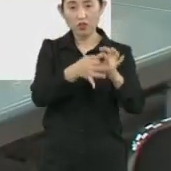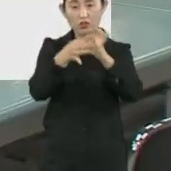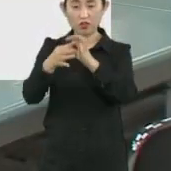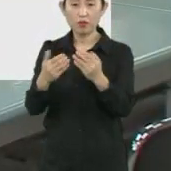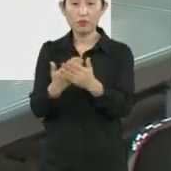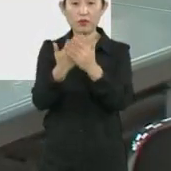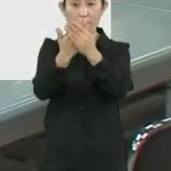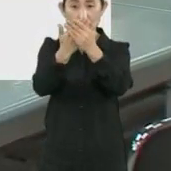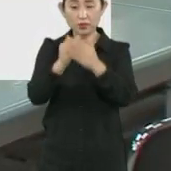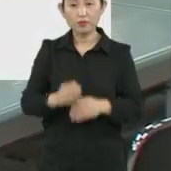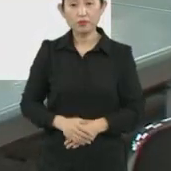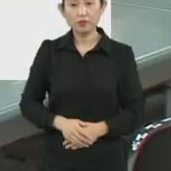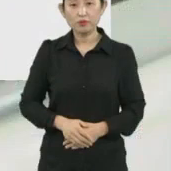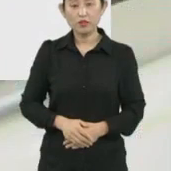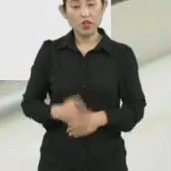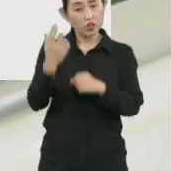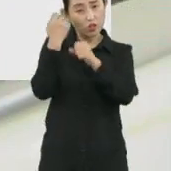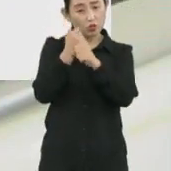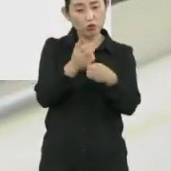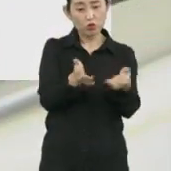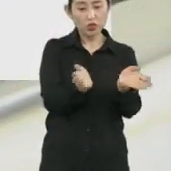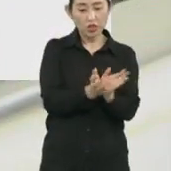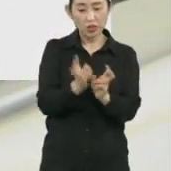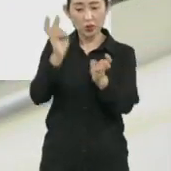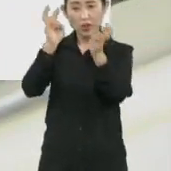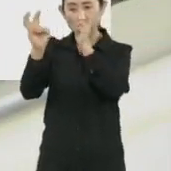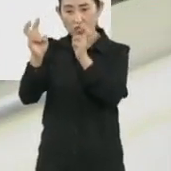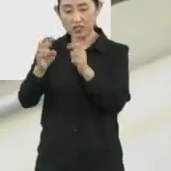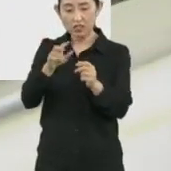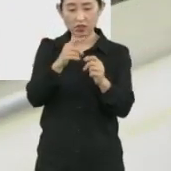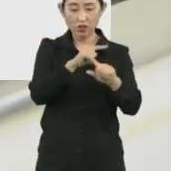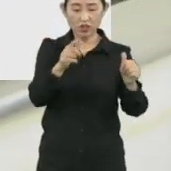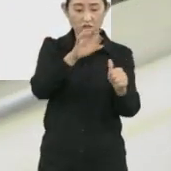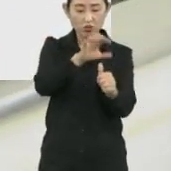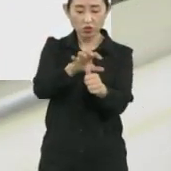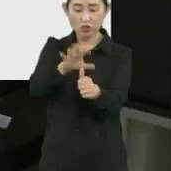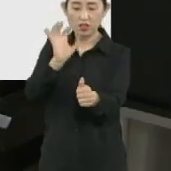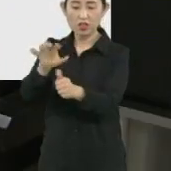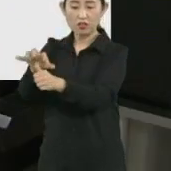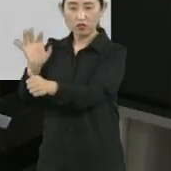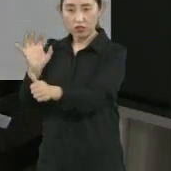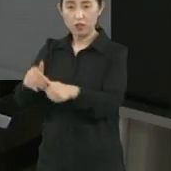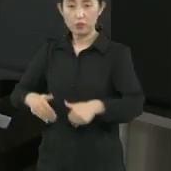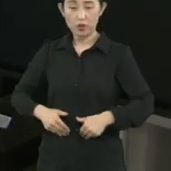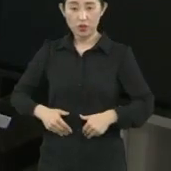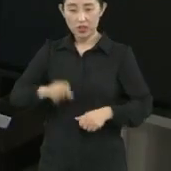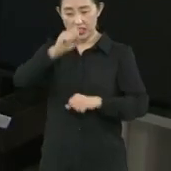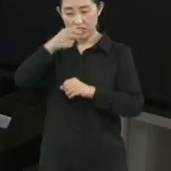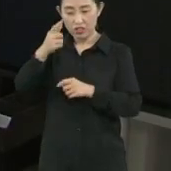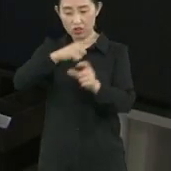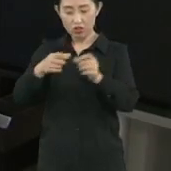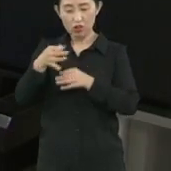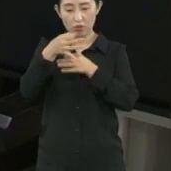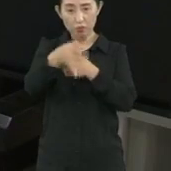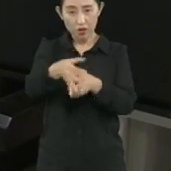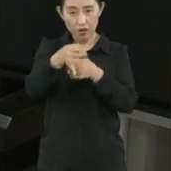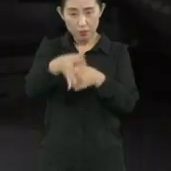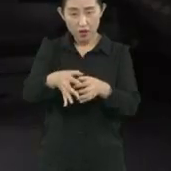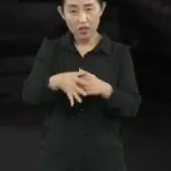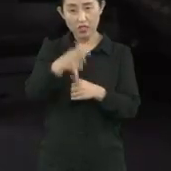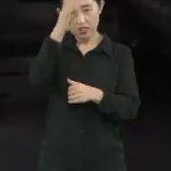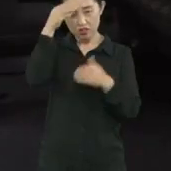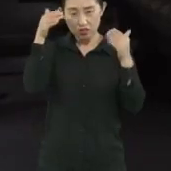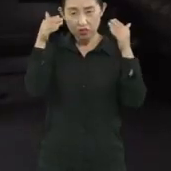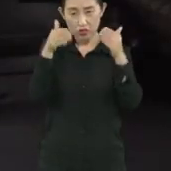계획인데 그러기 위해 연구기관과 기업에 대한 규제를 풀고 지원을 확대해 기술 창업 전진 기지화를